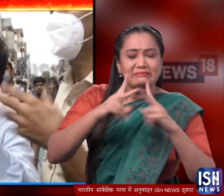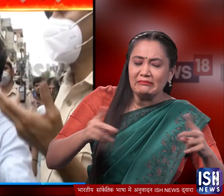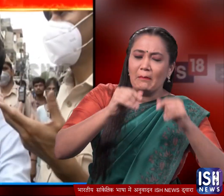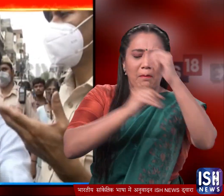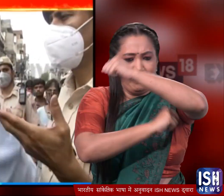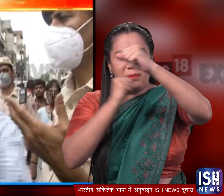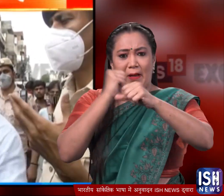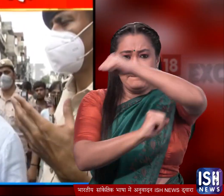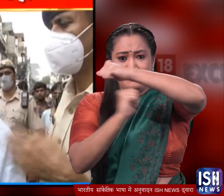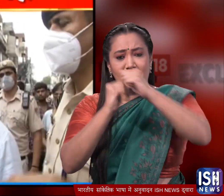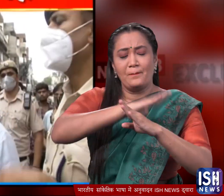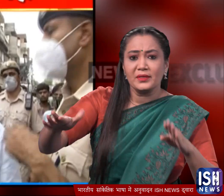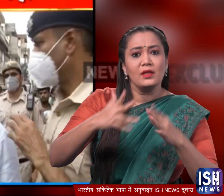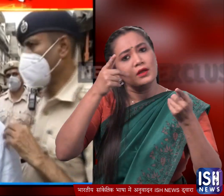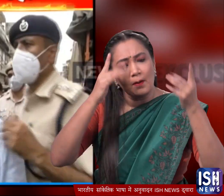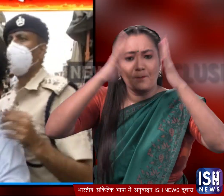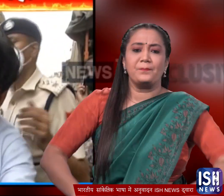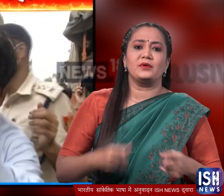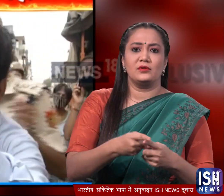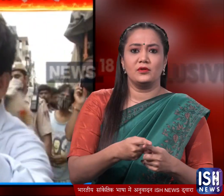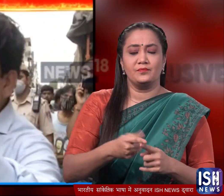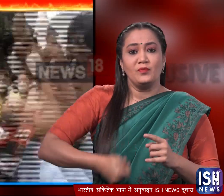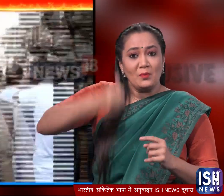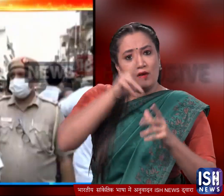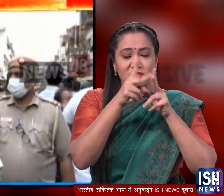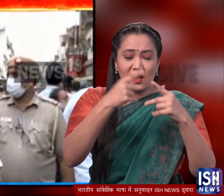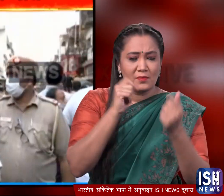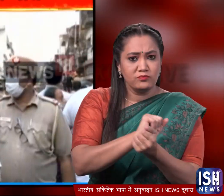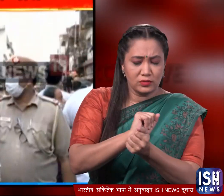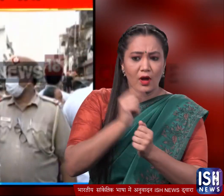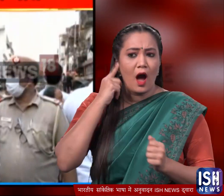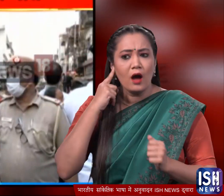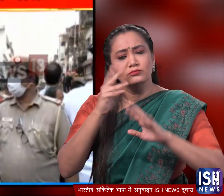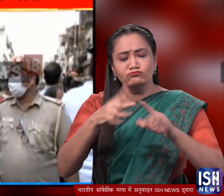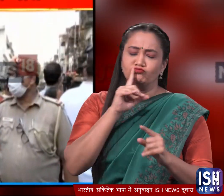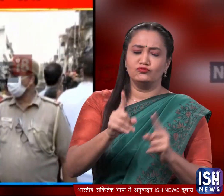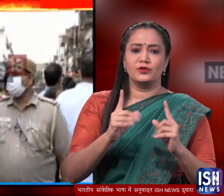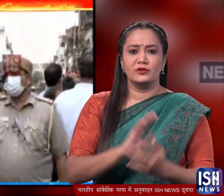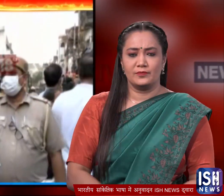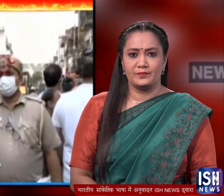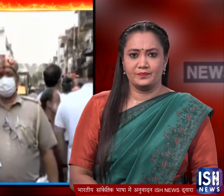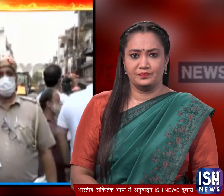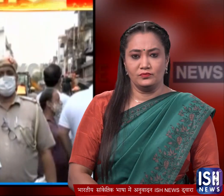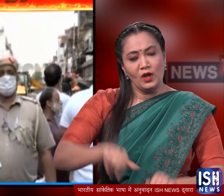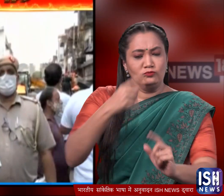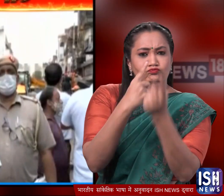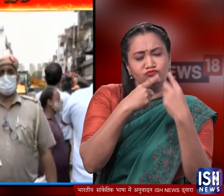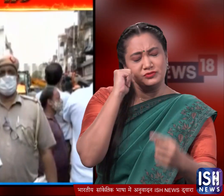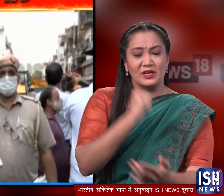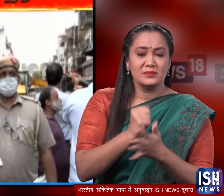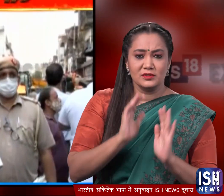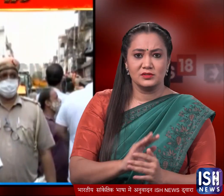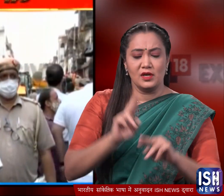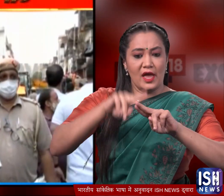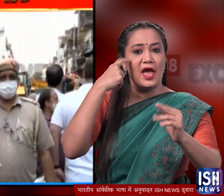दिया, उसका रिजल्ट ये हुआ कि बिल्डिंग नीचे आ गई। इमारत के मालिक के इन आरोपों को पुलिस ने गंभीरता से लिया। हम सख्ती से कार्रवाई करवाएंगे और